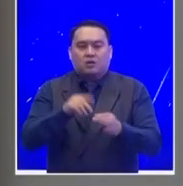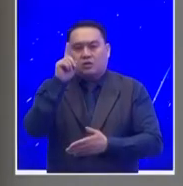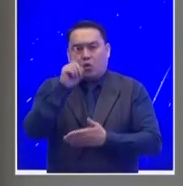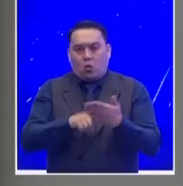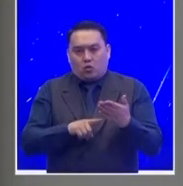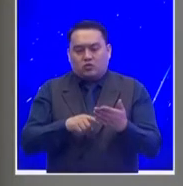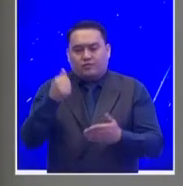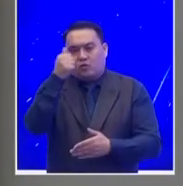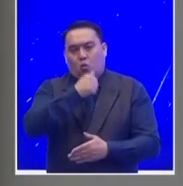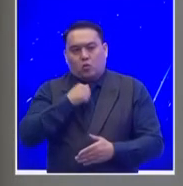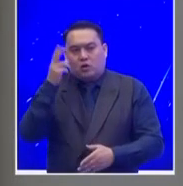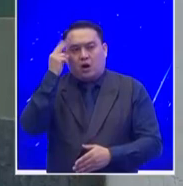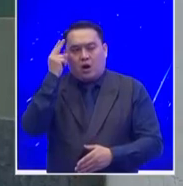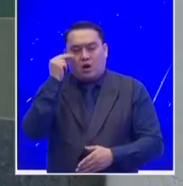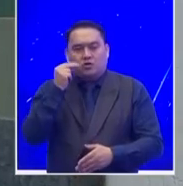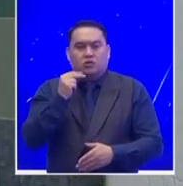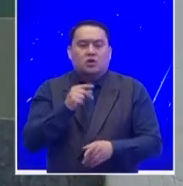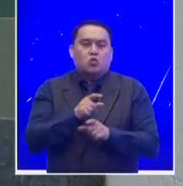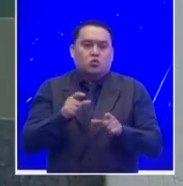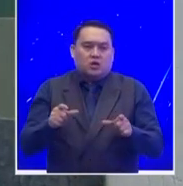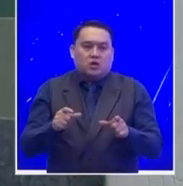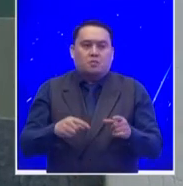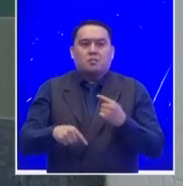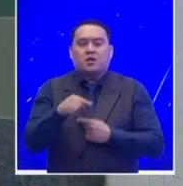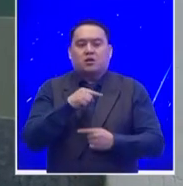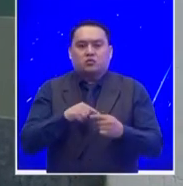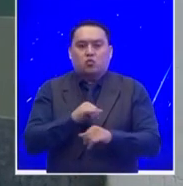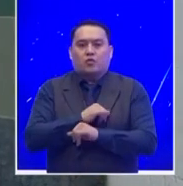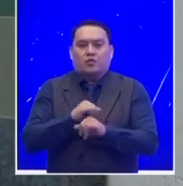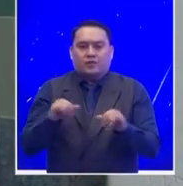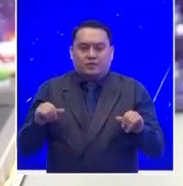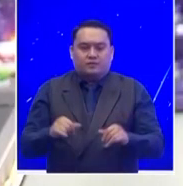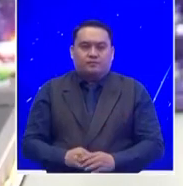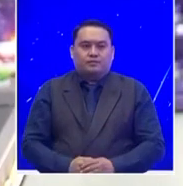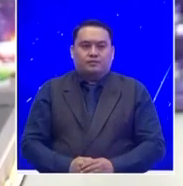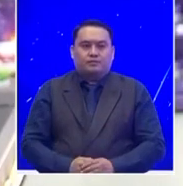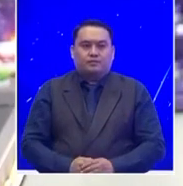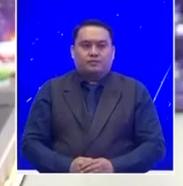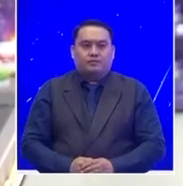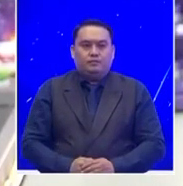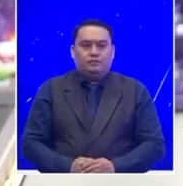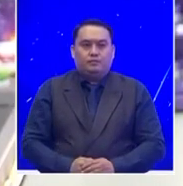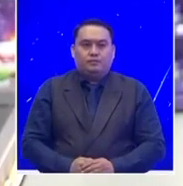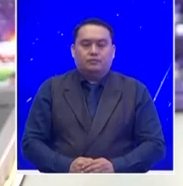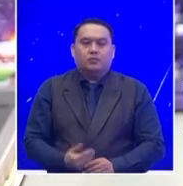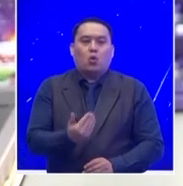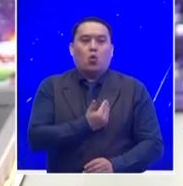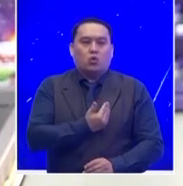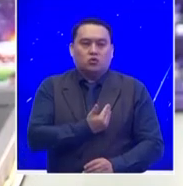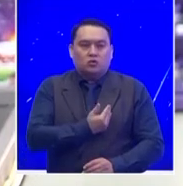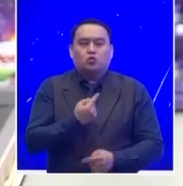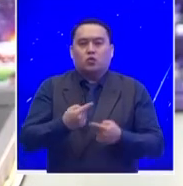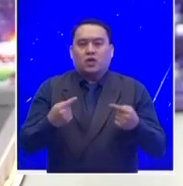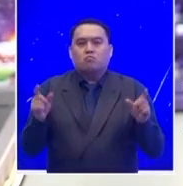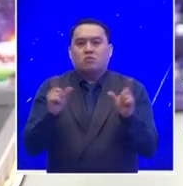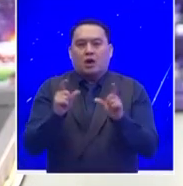что в год волонтера количество сострадающих граждан и предпринимателей возрастет в разы. Кто хочет именно установить эти полки в других магазинах,